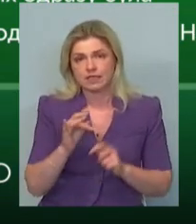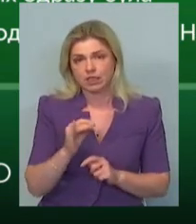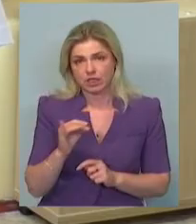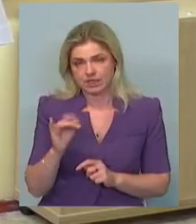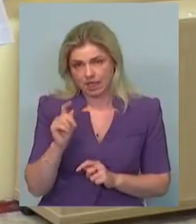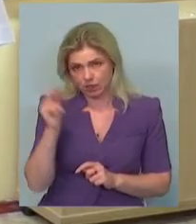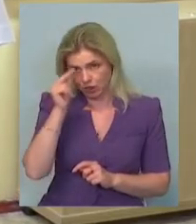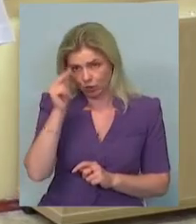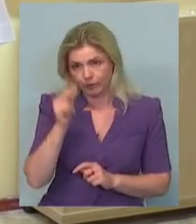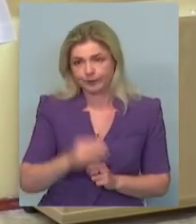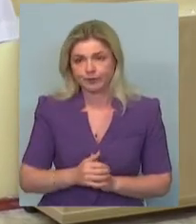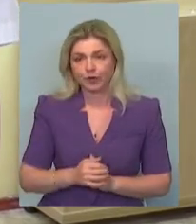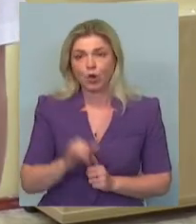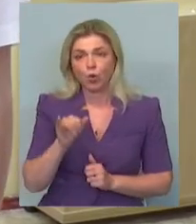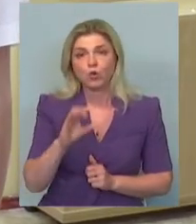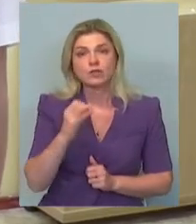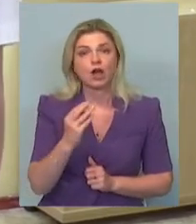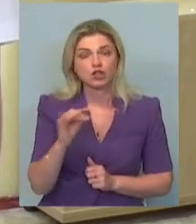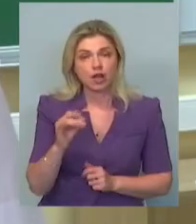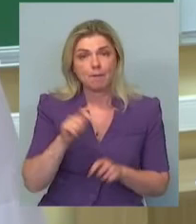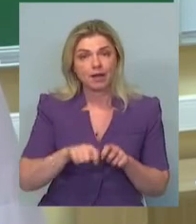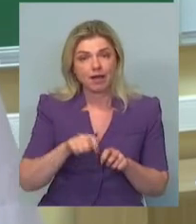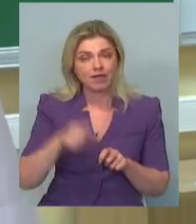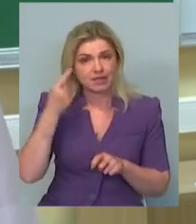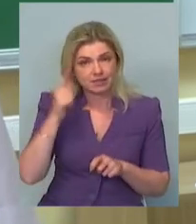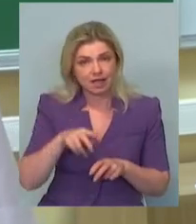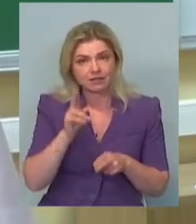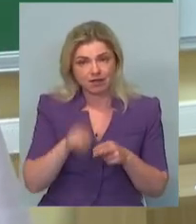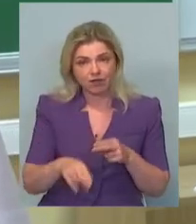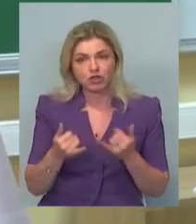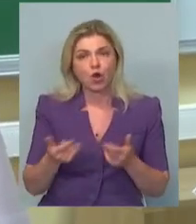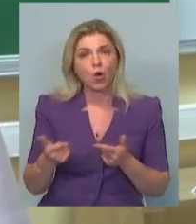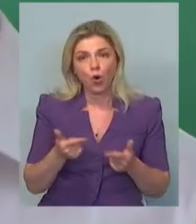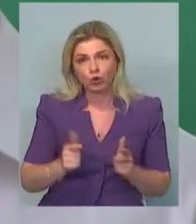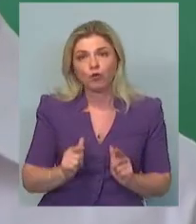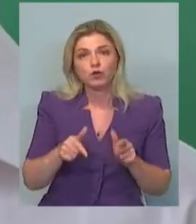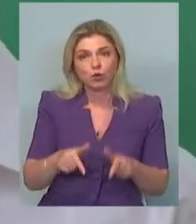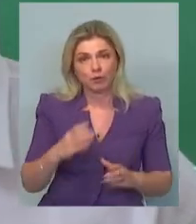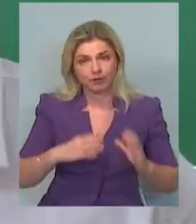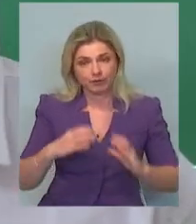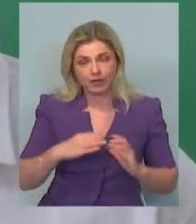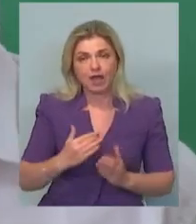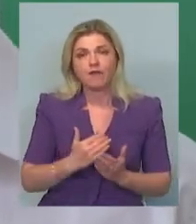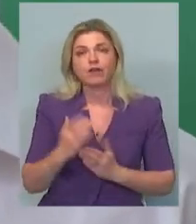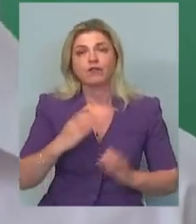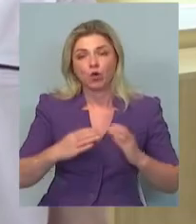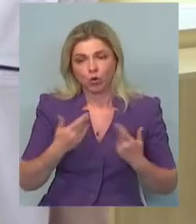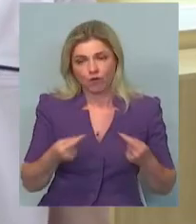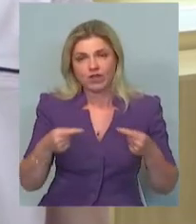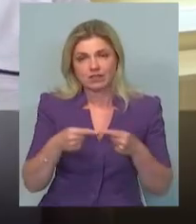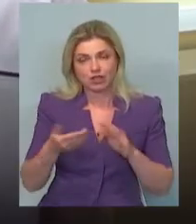оцінювання. У Олександра перевірка знань завершена. Зараз готується до вступної кампанії. З вищим навчальним закладом визначився